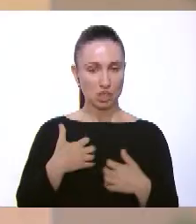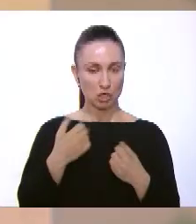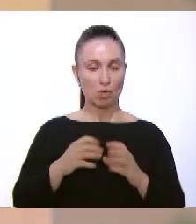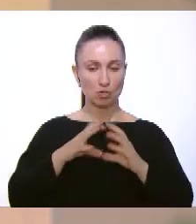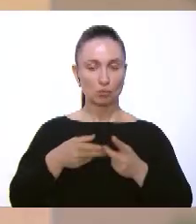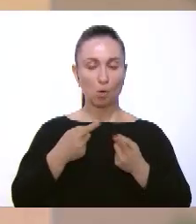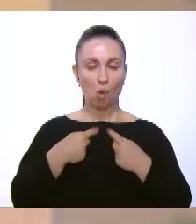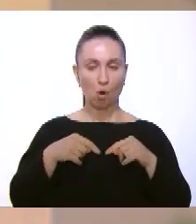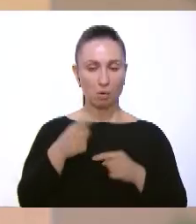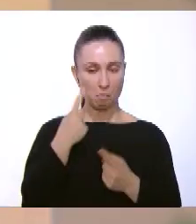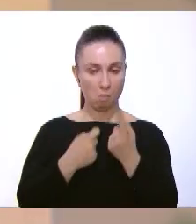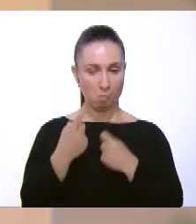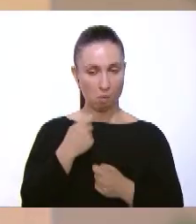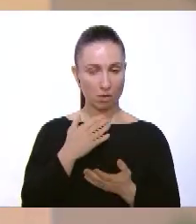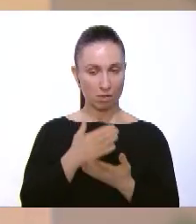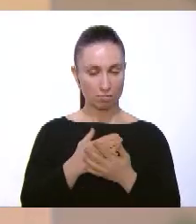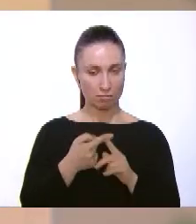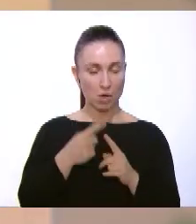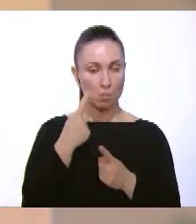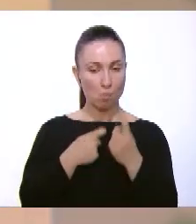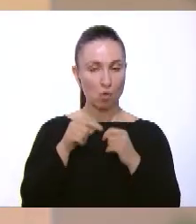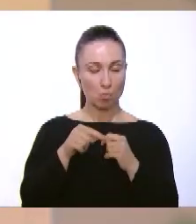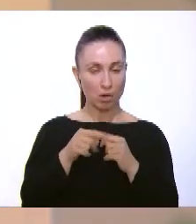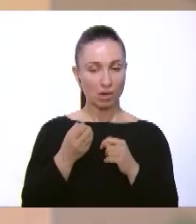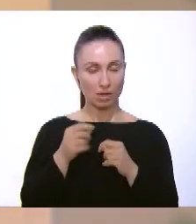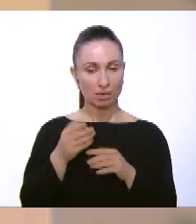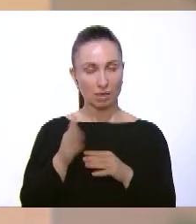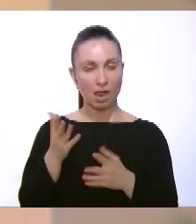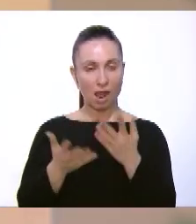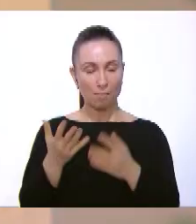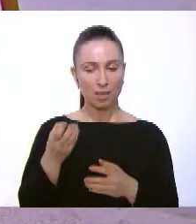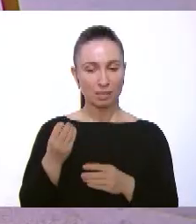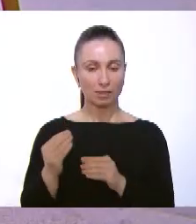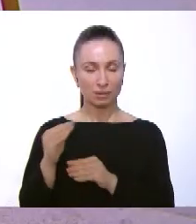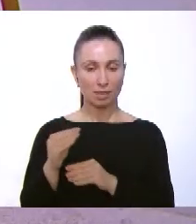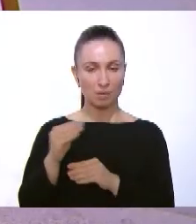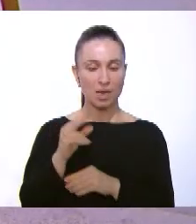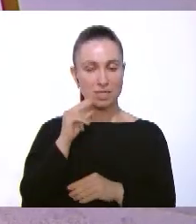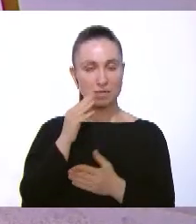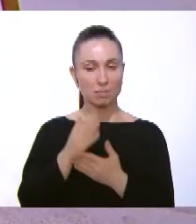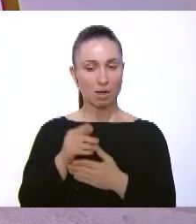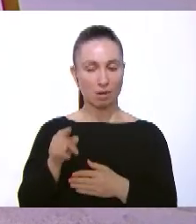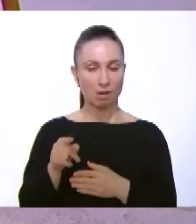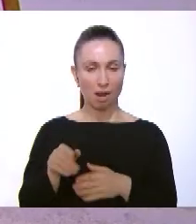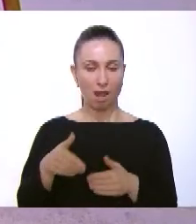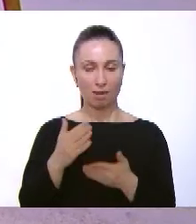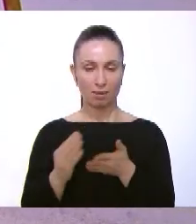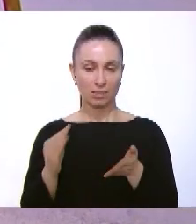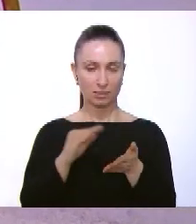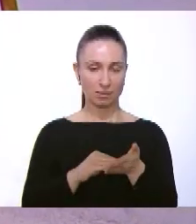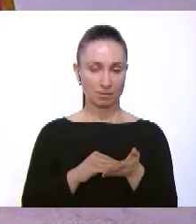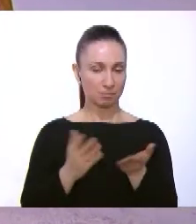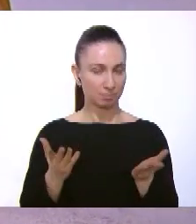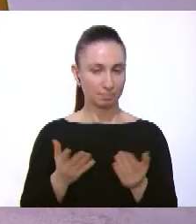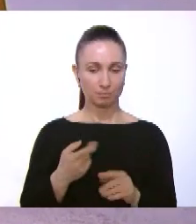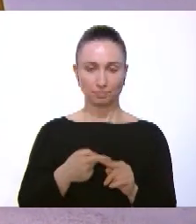მსოფლიო ორგანიზაციის მონაცემები და ამ მონაცემებს მიღმა ალბათ კიდევ დამატებითი ციფრებია, რომელიც არ არის აღნუსხული და